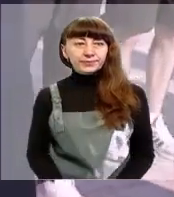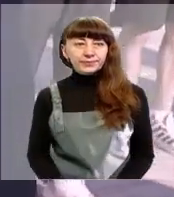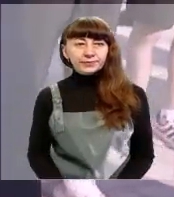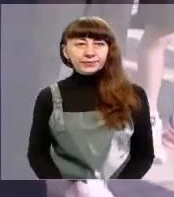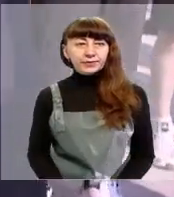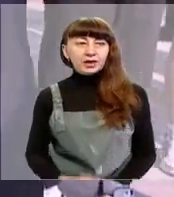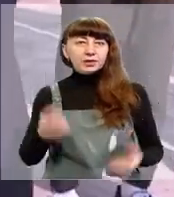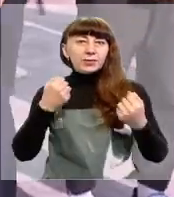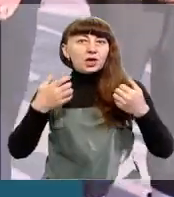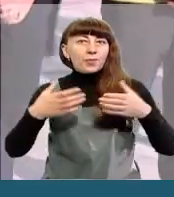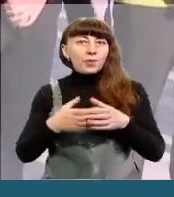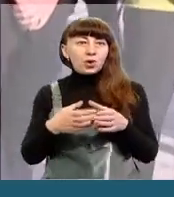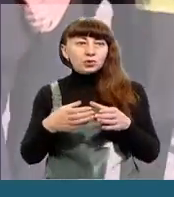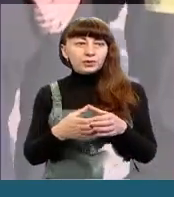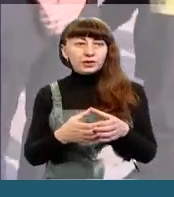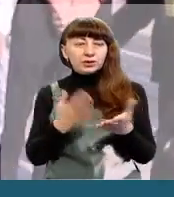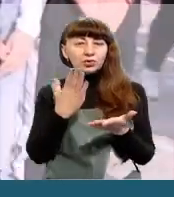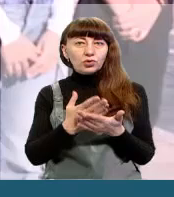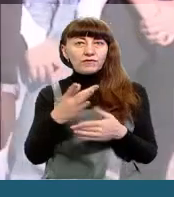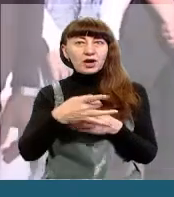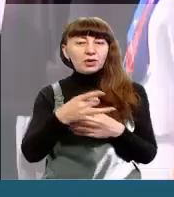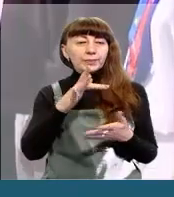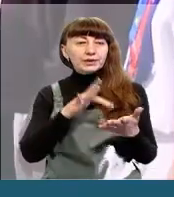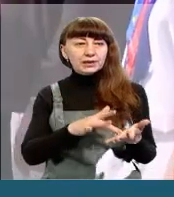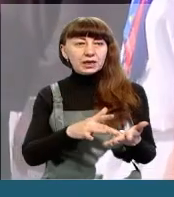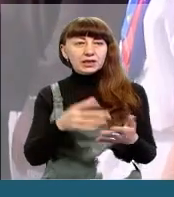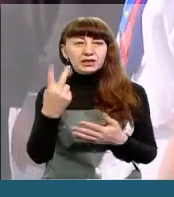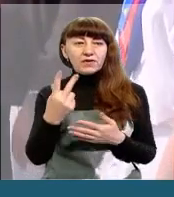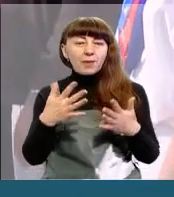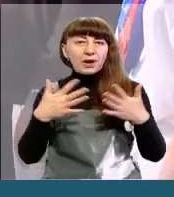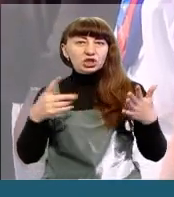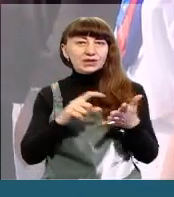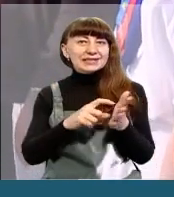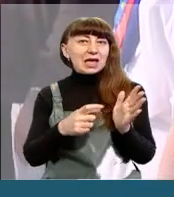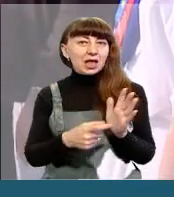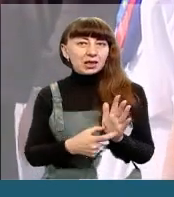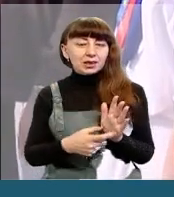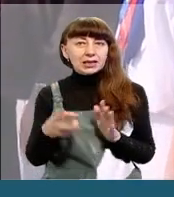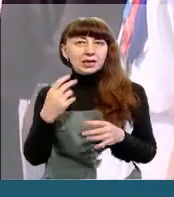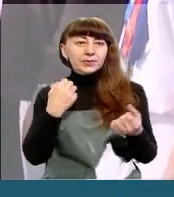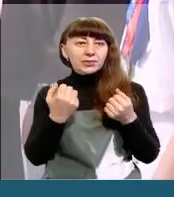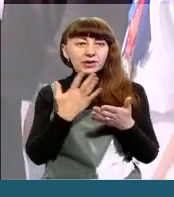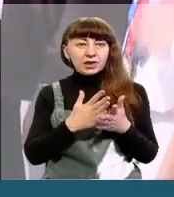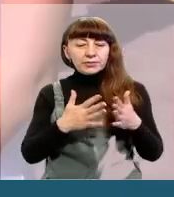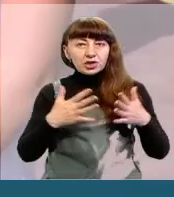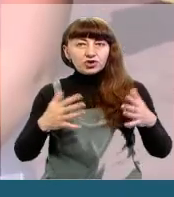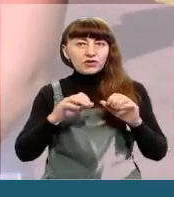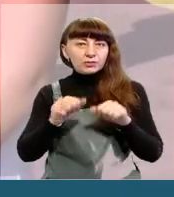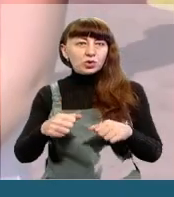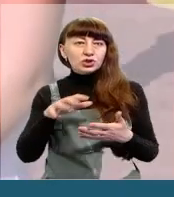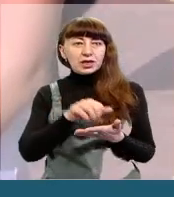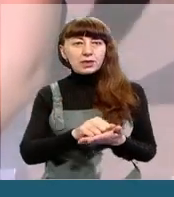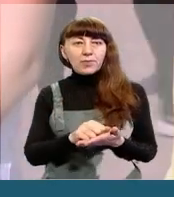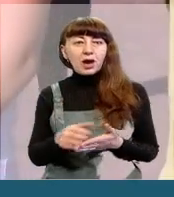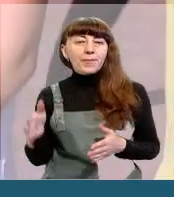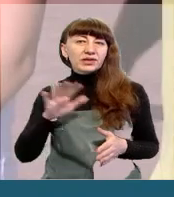Аудан орталығында орналасқан спорт кешенінде екі үлкен зал орналасқан. Спортшылар үшін баскетбол, волейбол, шағын футбол, тоғызқұмалақ және өзге де